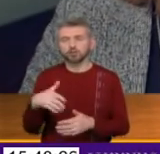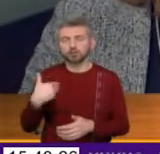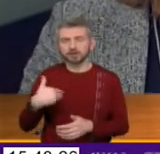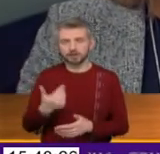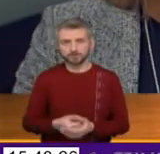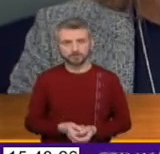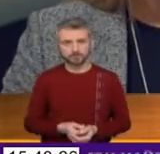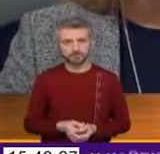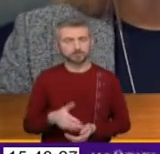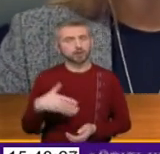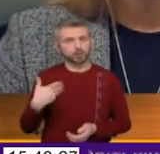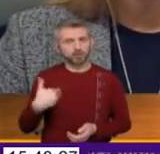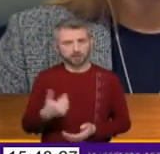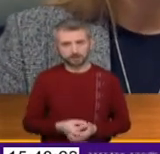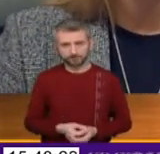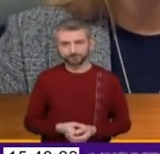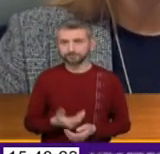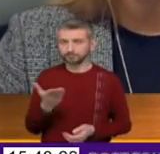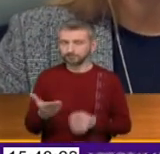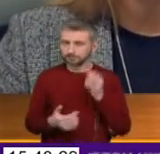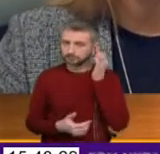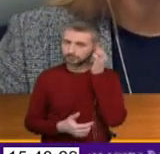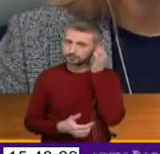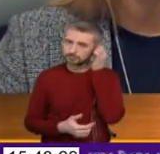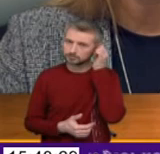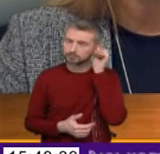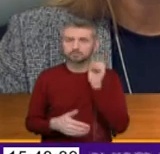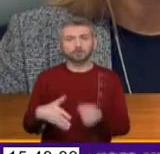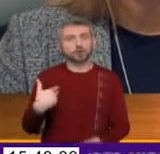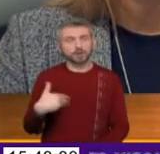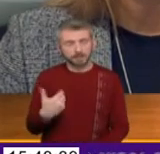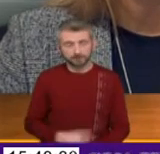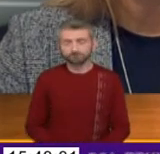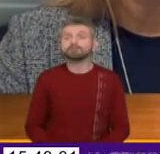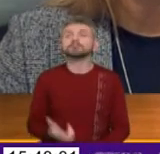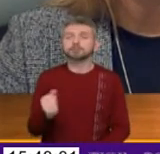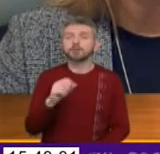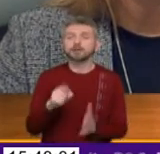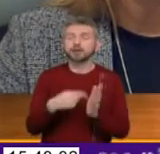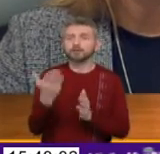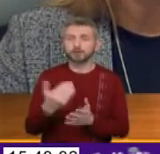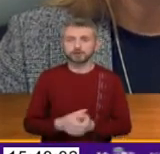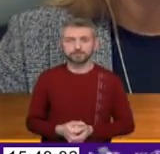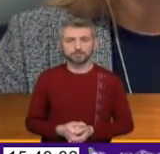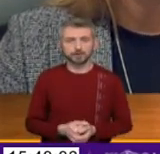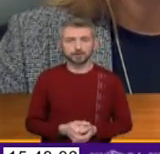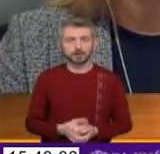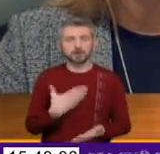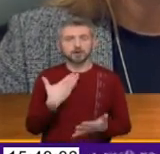день. Добрий день. Так, прошу. Добрий день. Добрий день. Так, так, ставте питання, ми чуємо вас. От